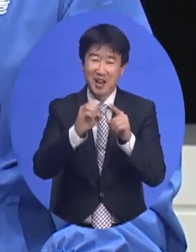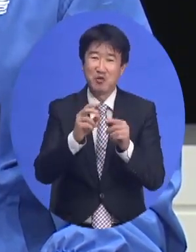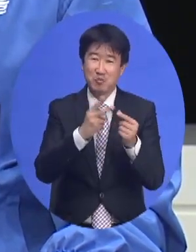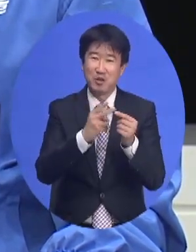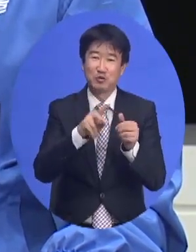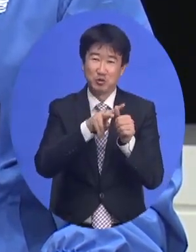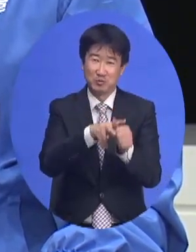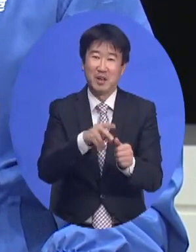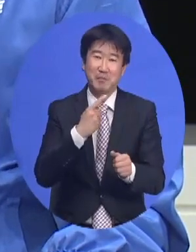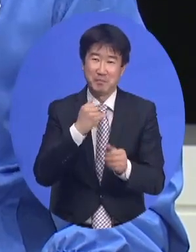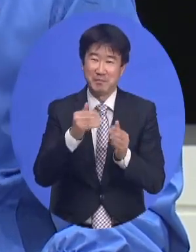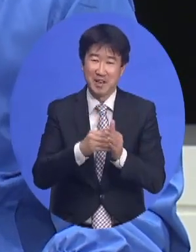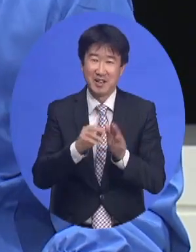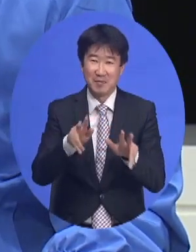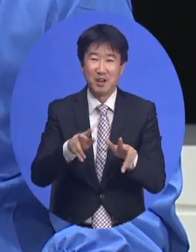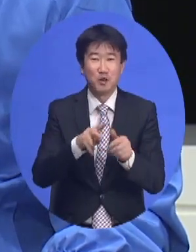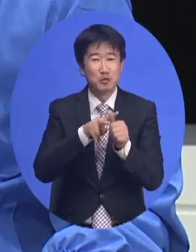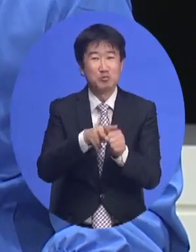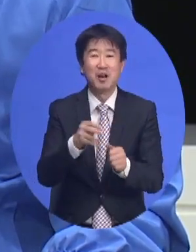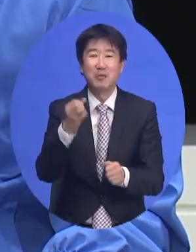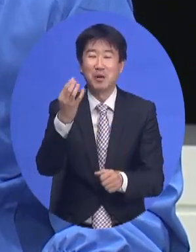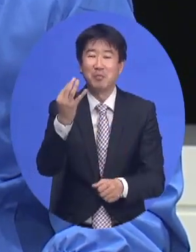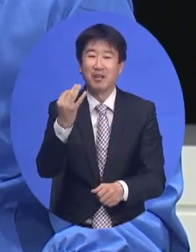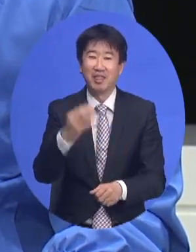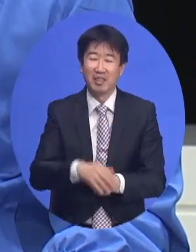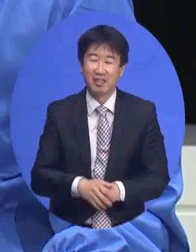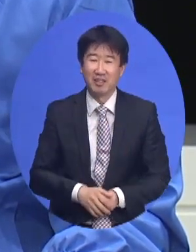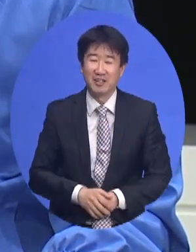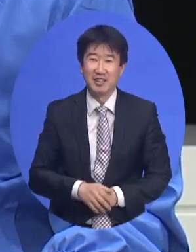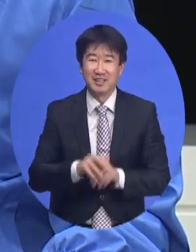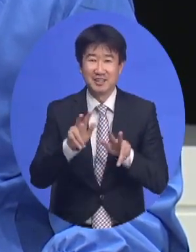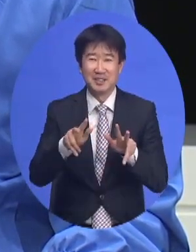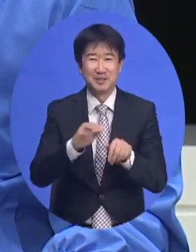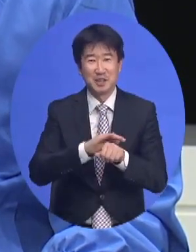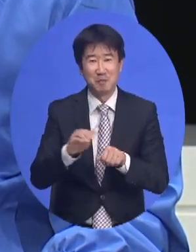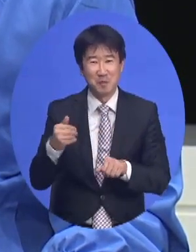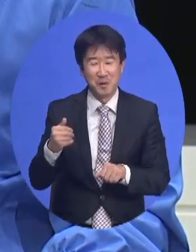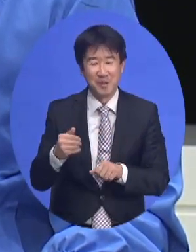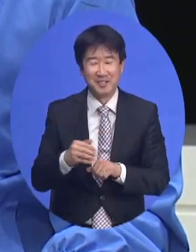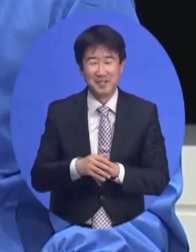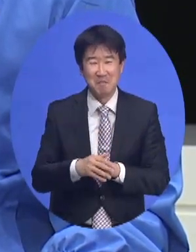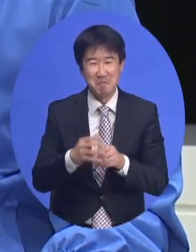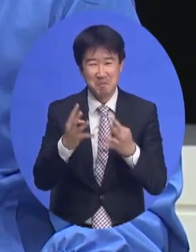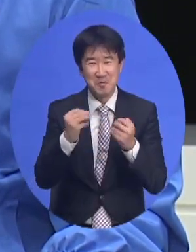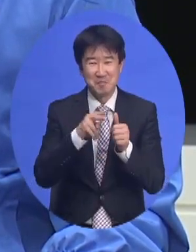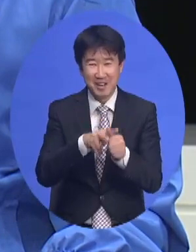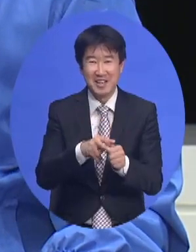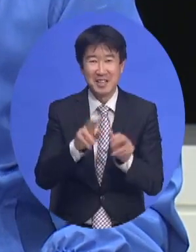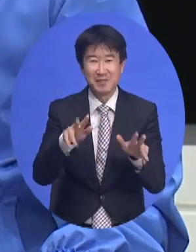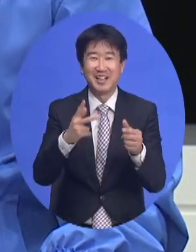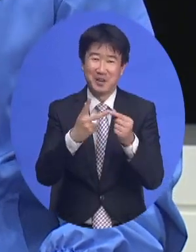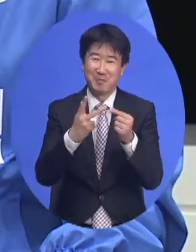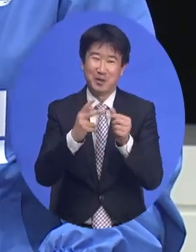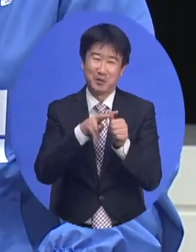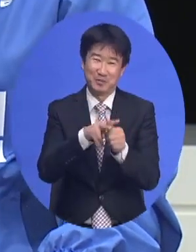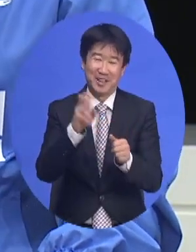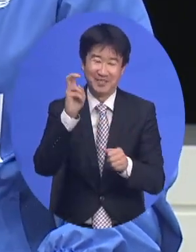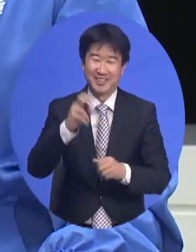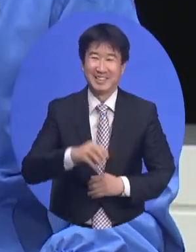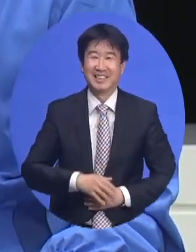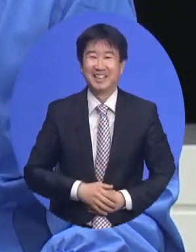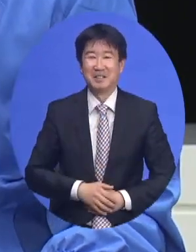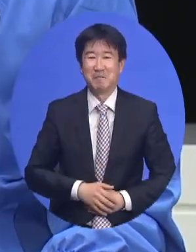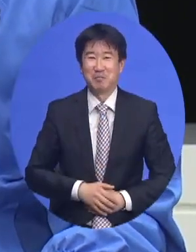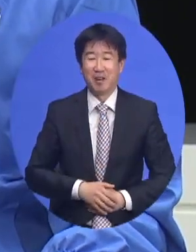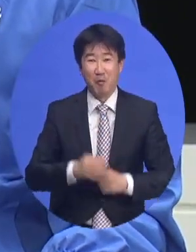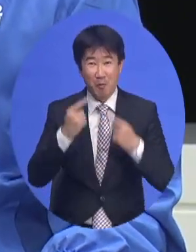나오셨고 이번에 몇 번째 출마하신 겁니까? 아, 저도 잘 모를 정도인데요. 이번에 일곱 번. 아니, 일곱 번.